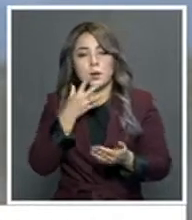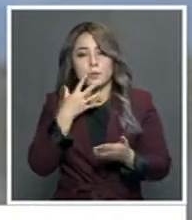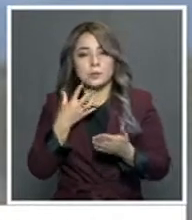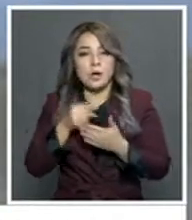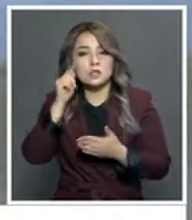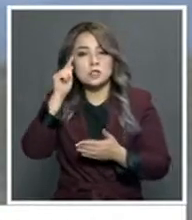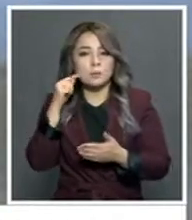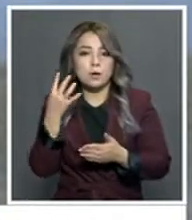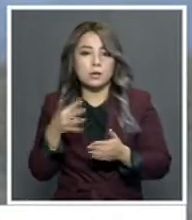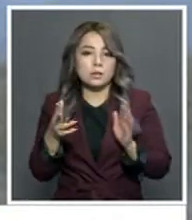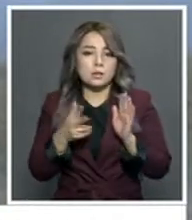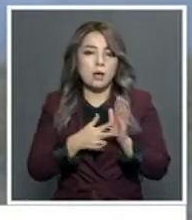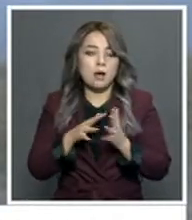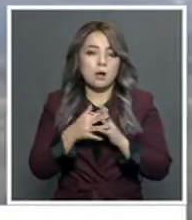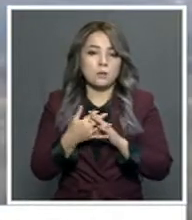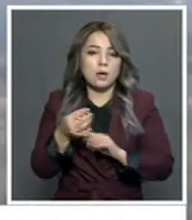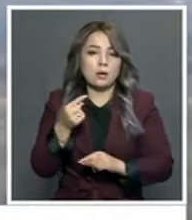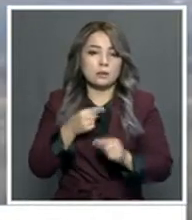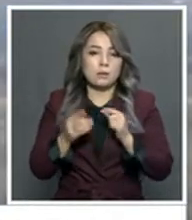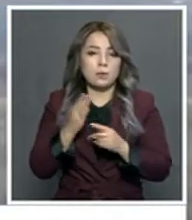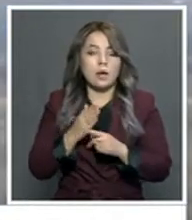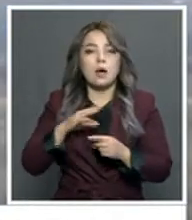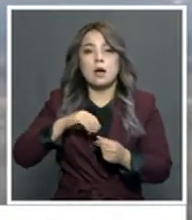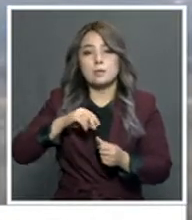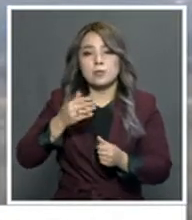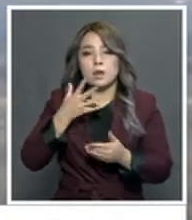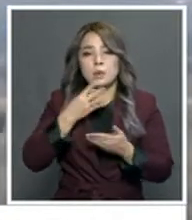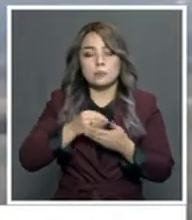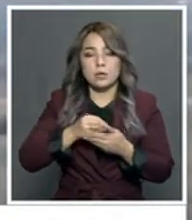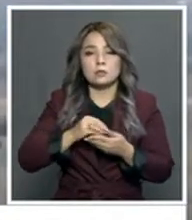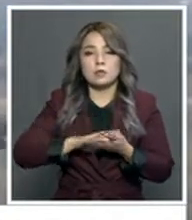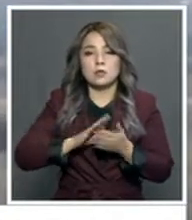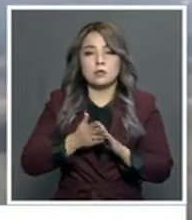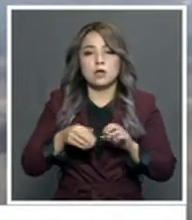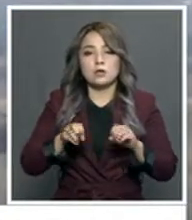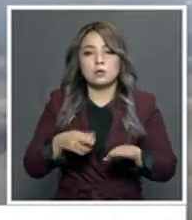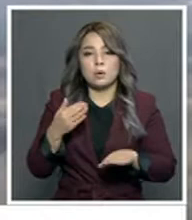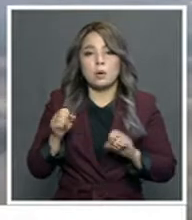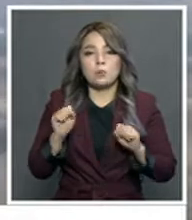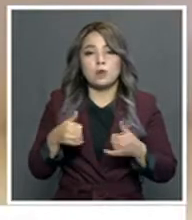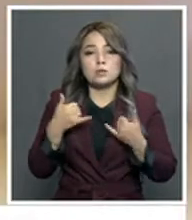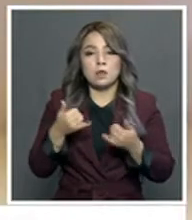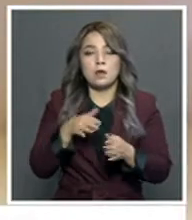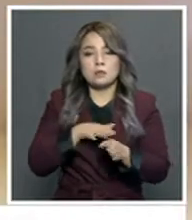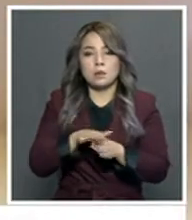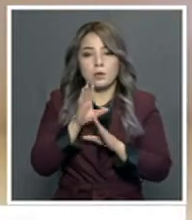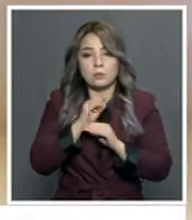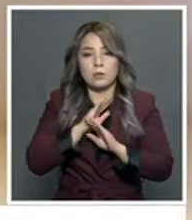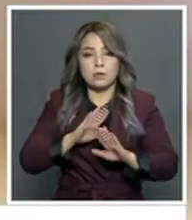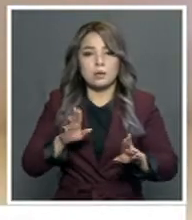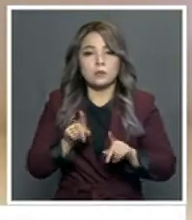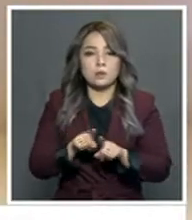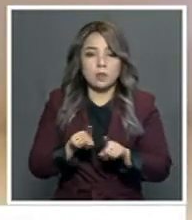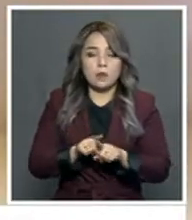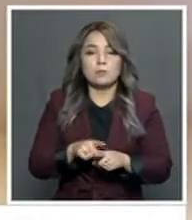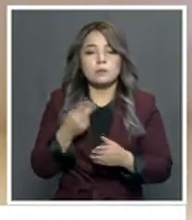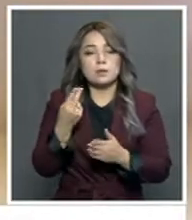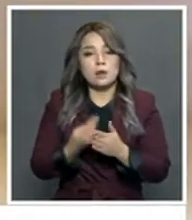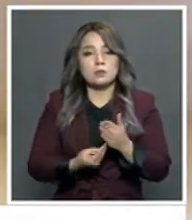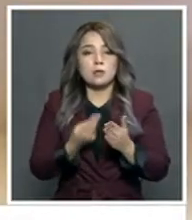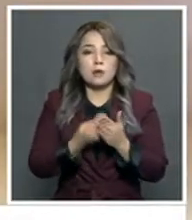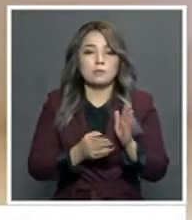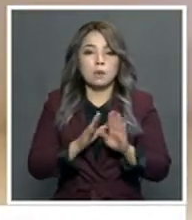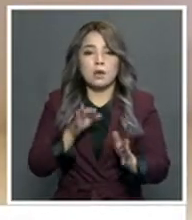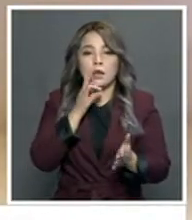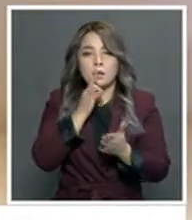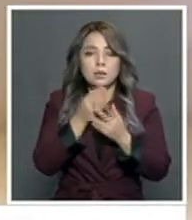Әзербайжан 48 ауылды қайтарды. Армения премьері басқа шешімге мүмкіндігі қалмағанын мойындаса да, жеңбедік те, жеңілмедік те деп